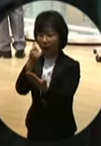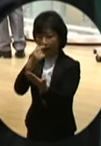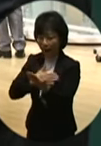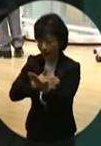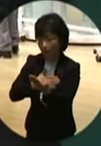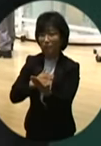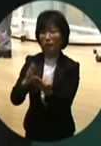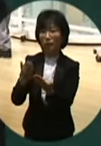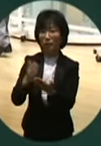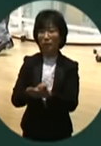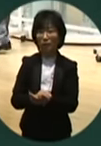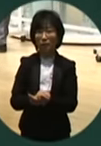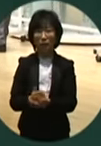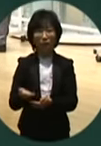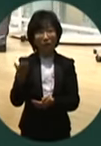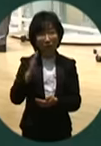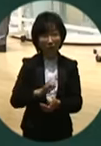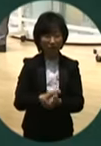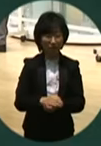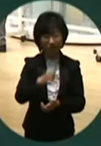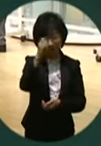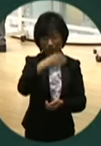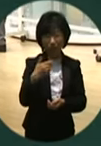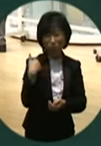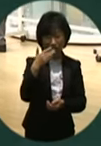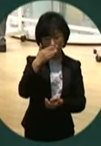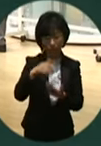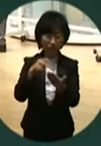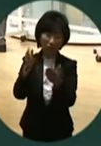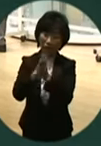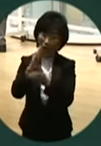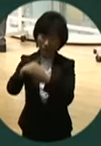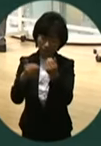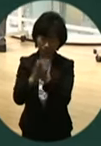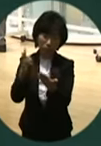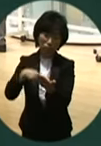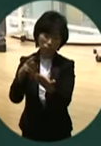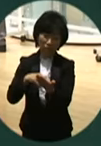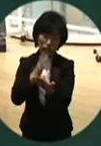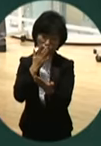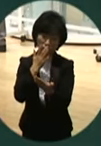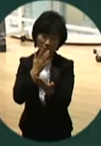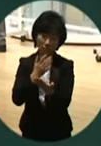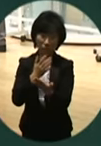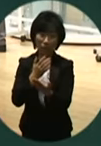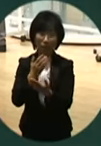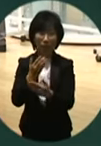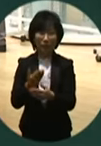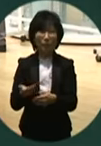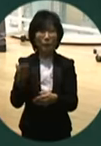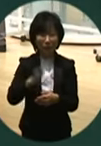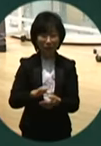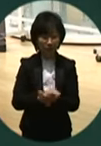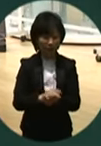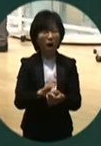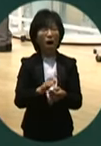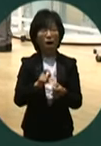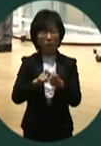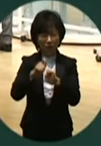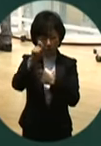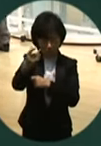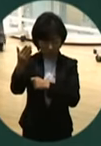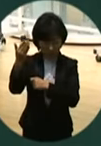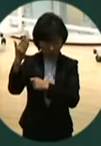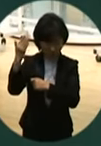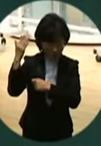Bible. 이걸 모르고 있는 사람들 많습니다만은 아는 것뿐만 아니고 보게 되면요. So there are so many people who don't know this. Not only do